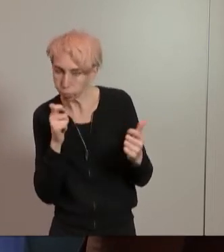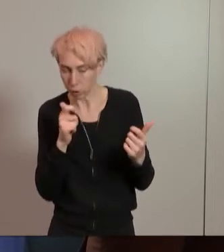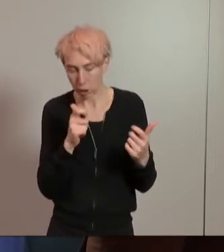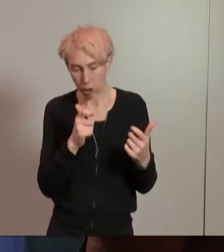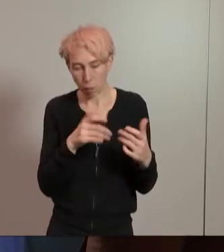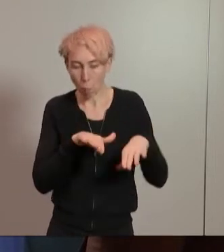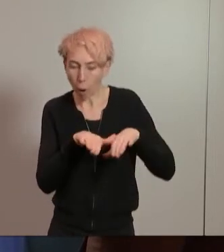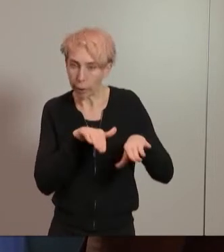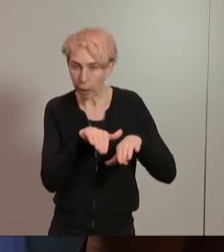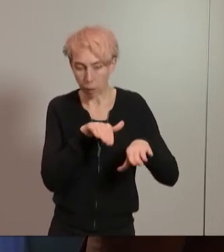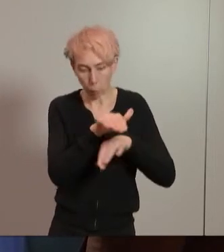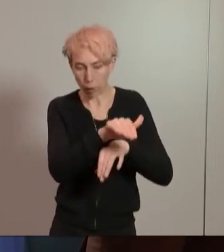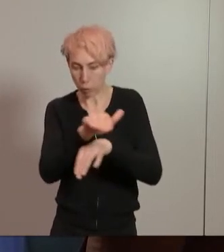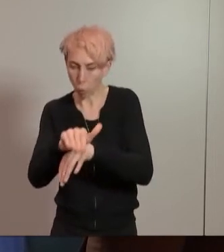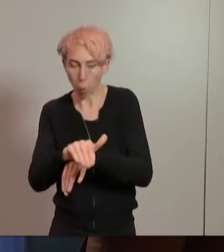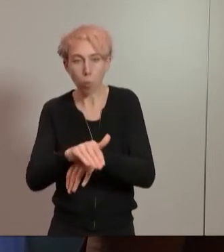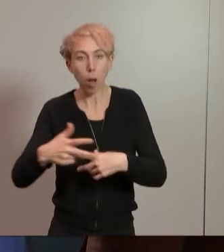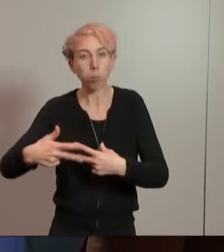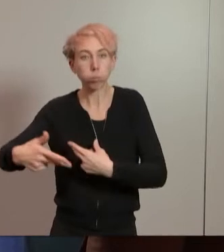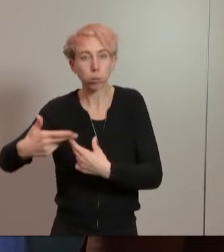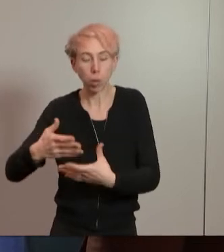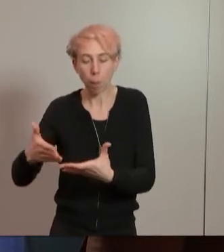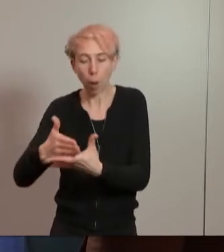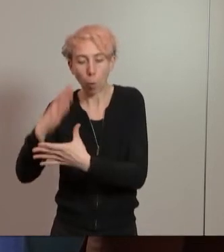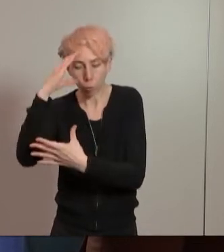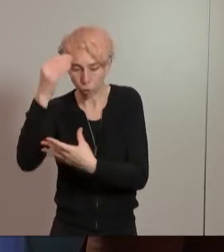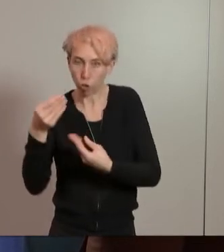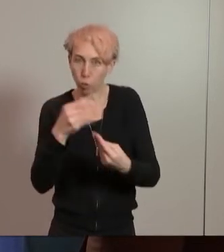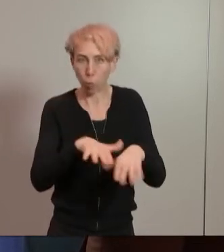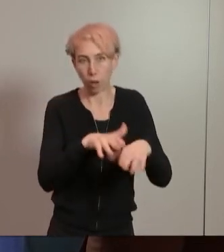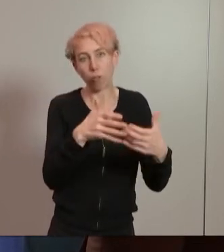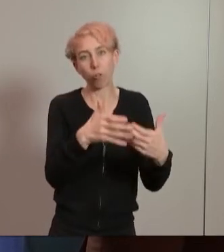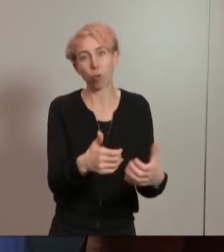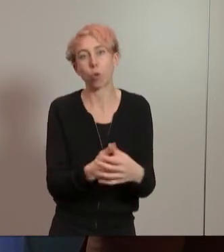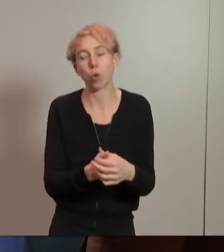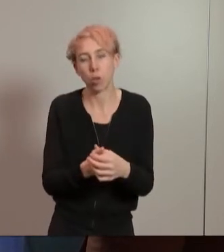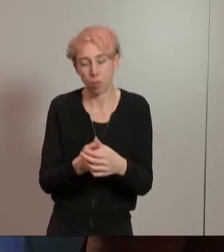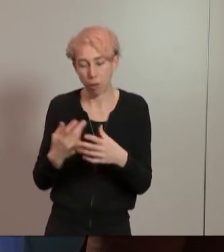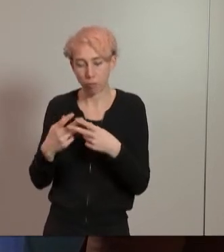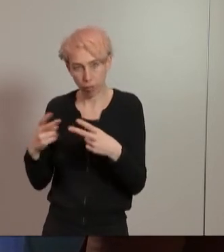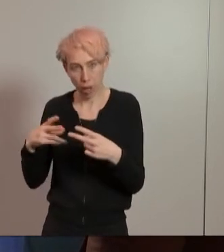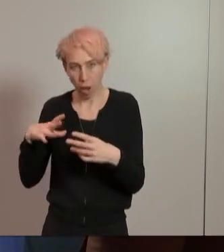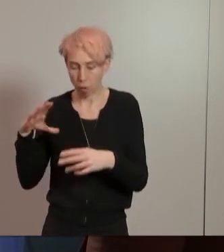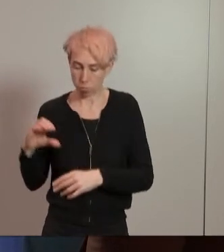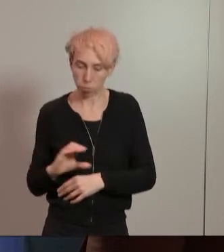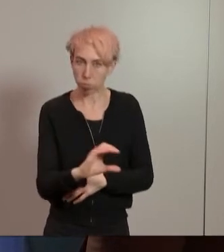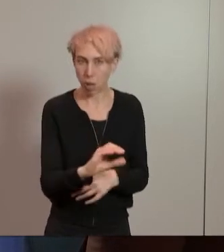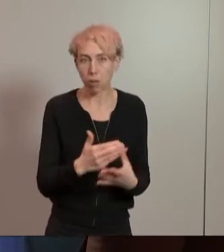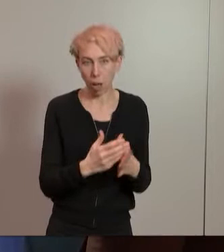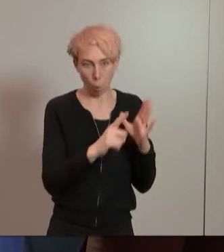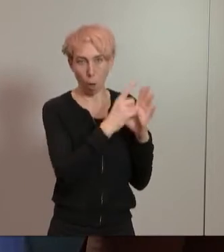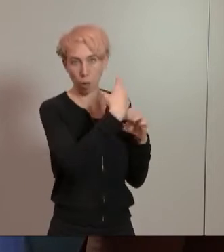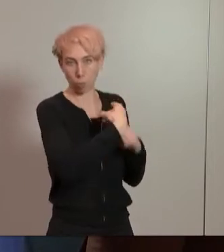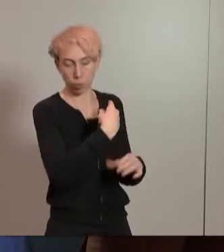tout au long de son parcours professionnel. La participation de la ville à la complémentaire santé relèvera certes, comme on l'a vu, d'une obligation légale à partir